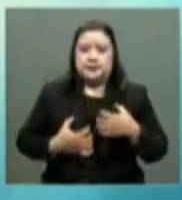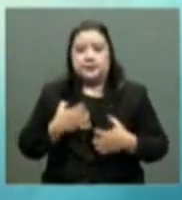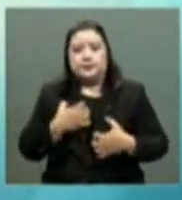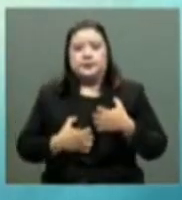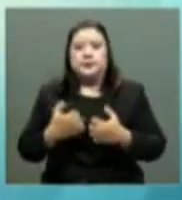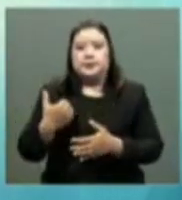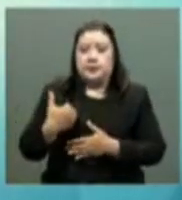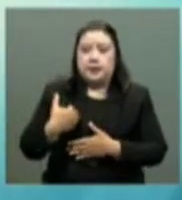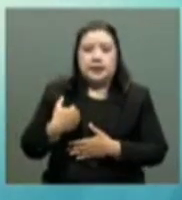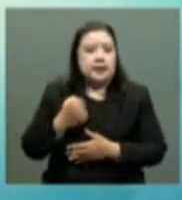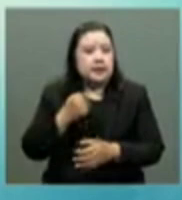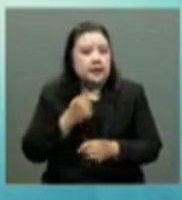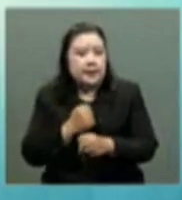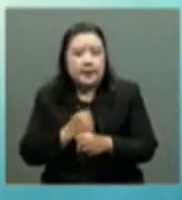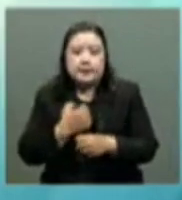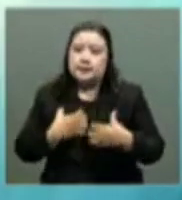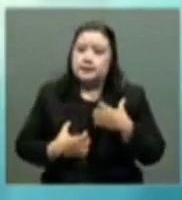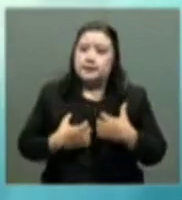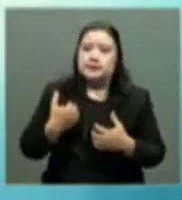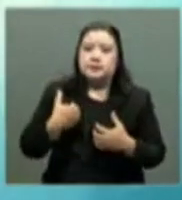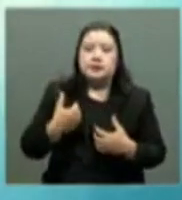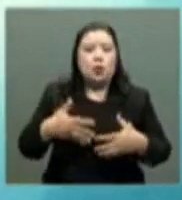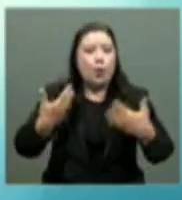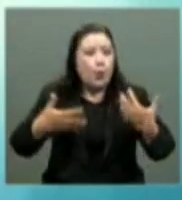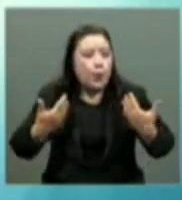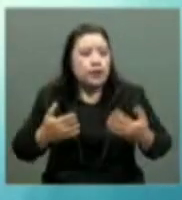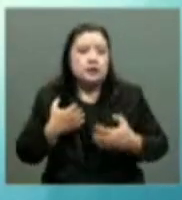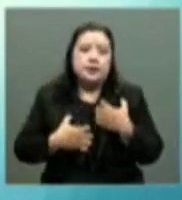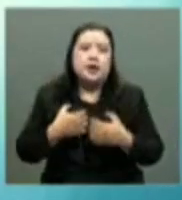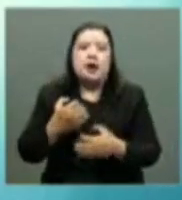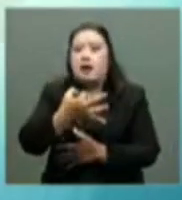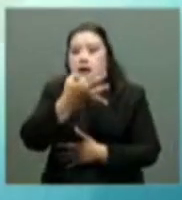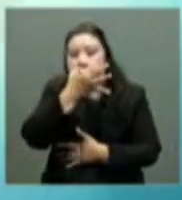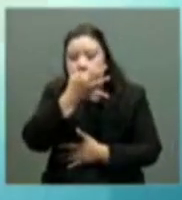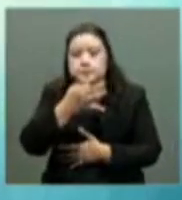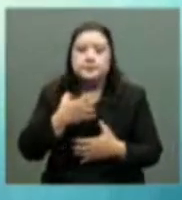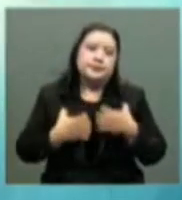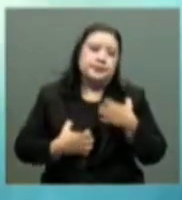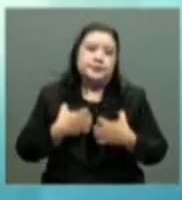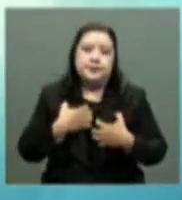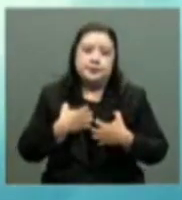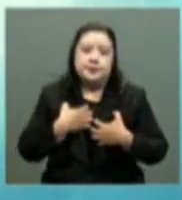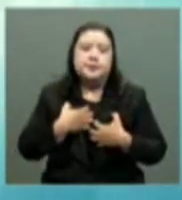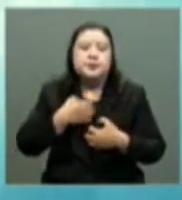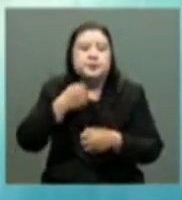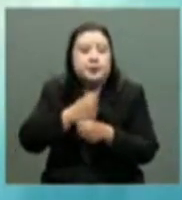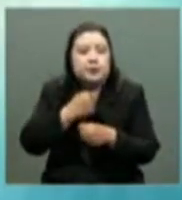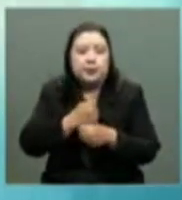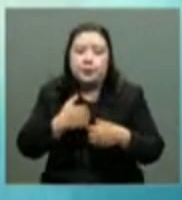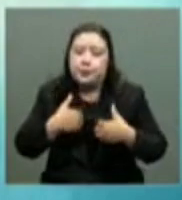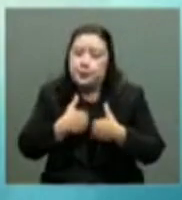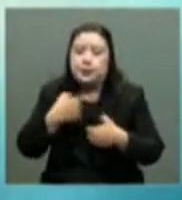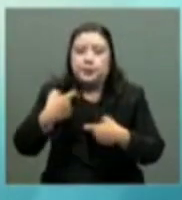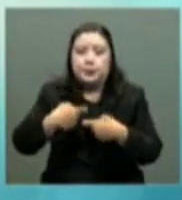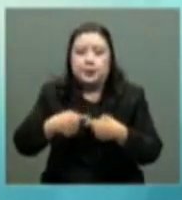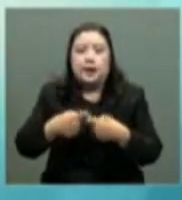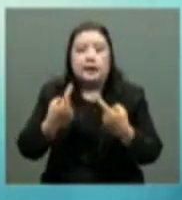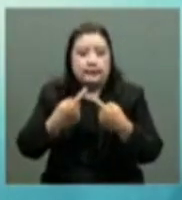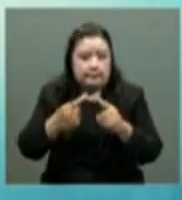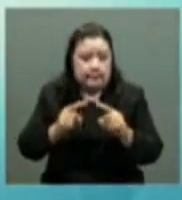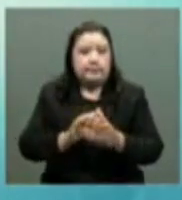ความร้อนใจมีเรื่องของอาชีพมีเรื่องของอะไรทั้งหลายเนี่ยที่ยุ่งยากนะตอนนี้แต่ถ้าท่